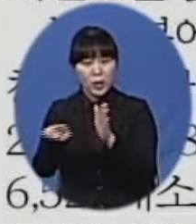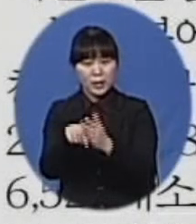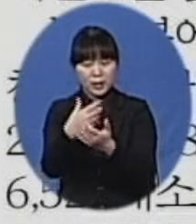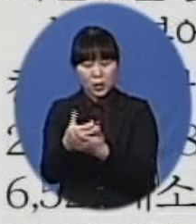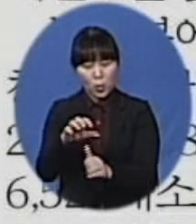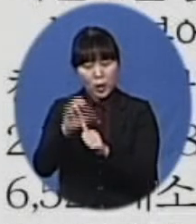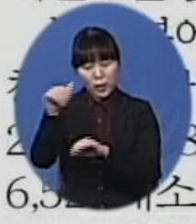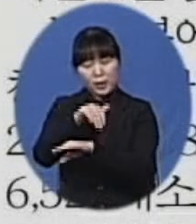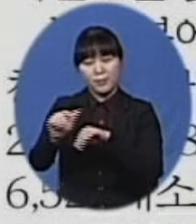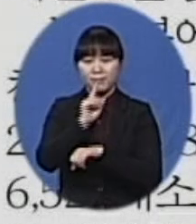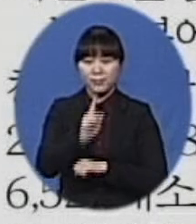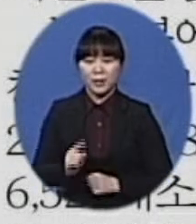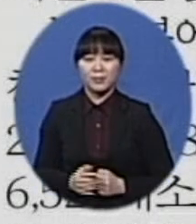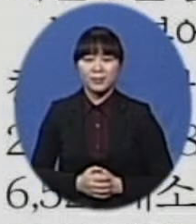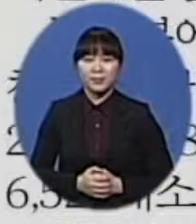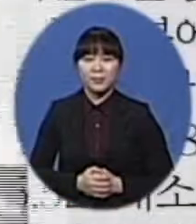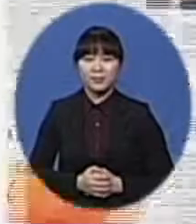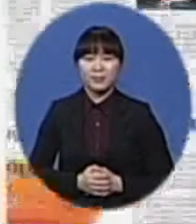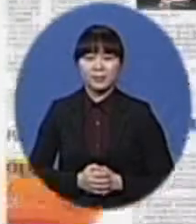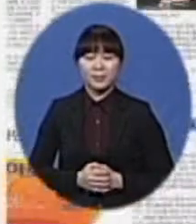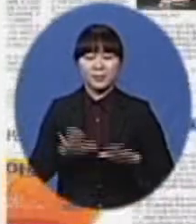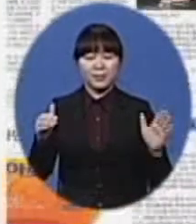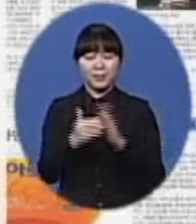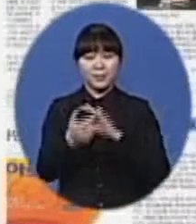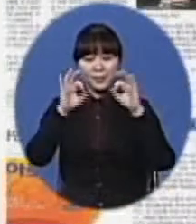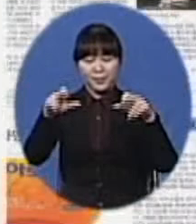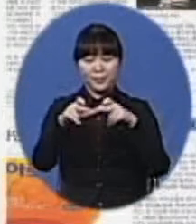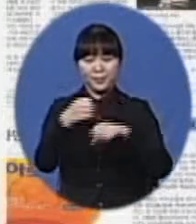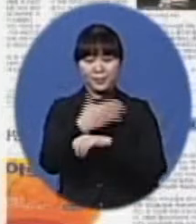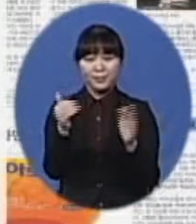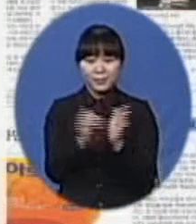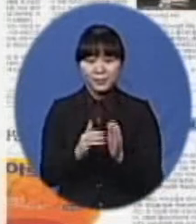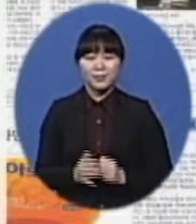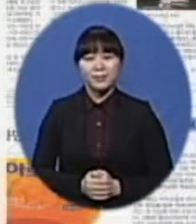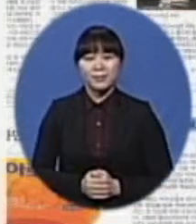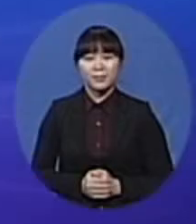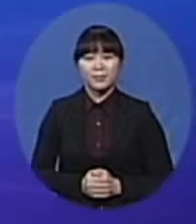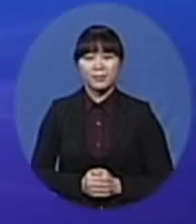자료로 활용할 예정이라고 말했습니다. 지금까지 미리 보는 장애인신문이었습니다.